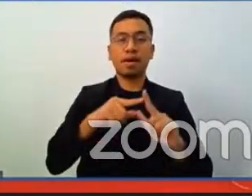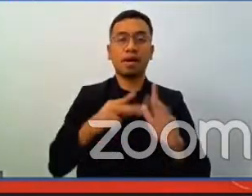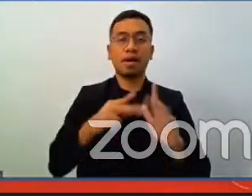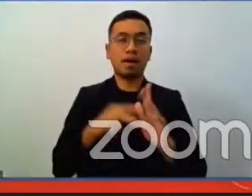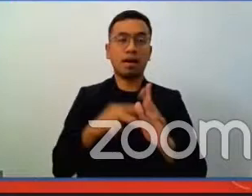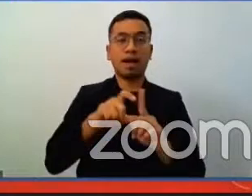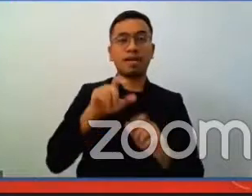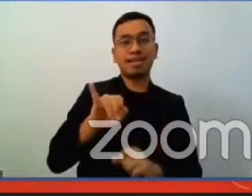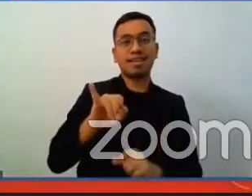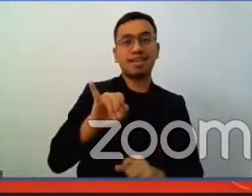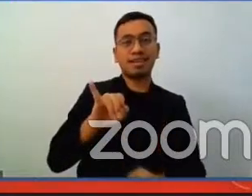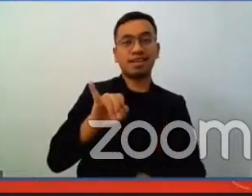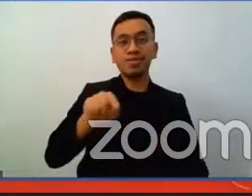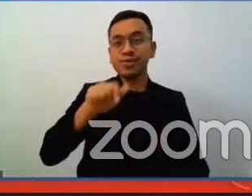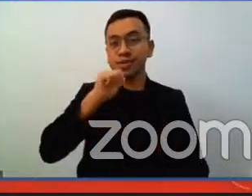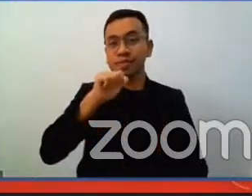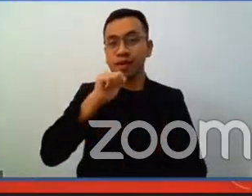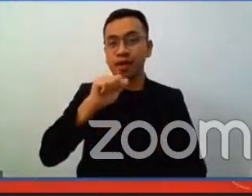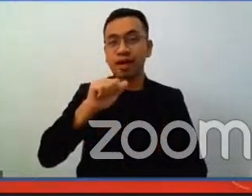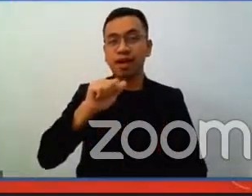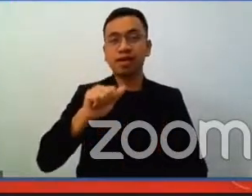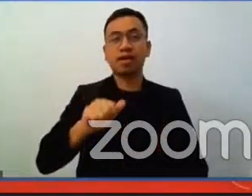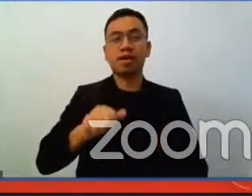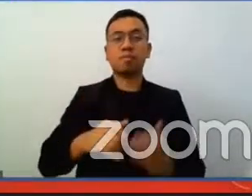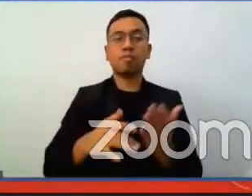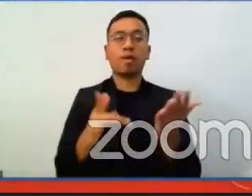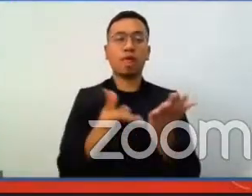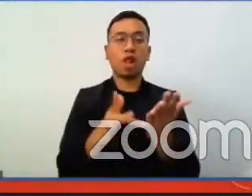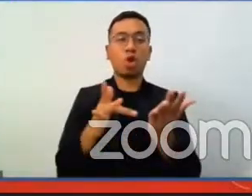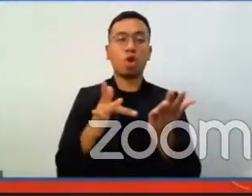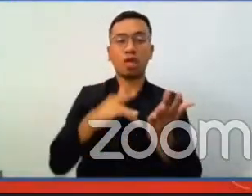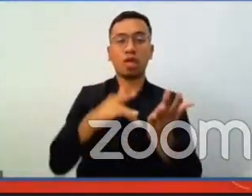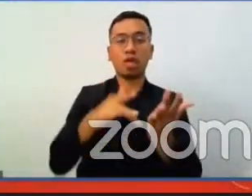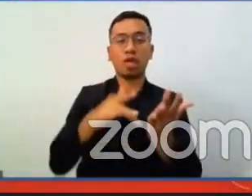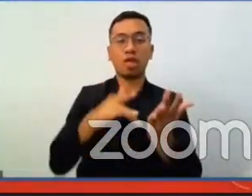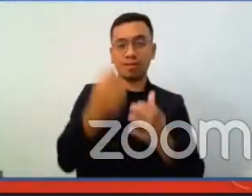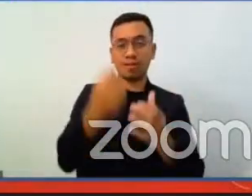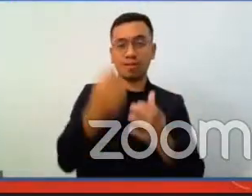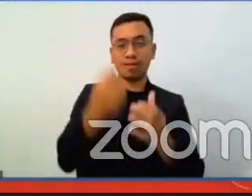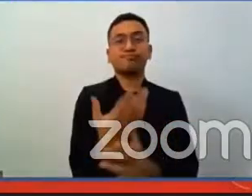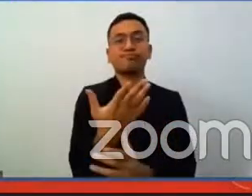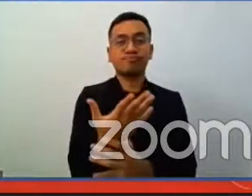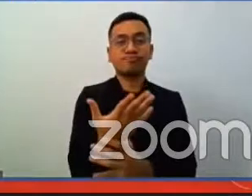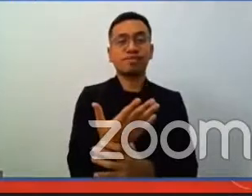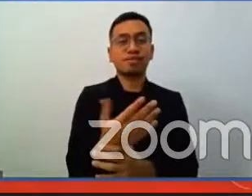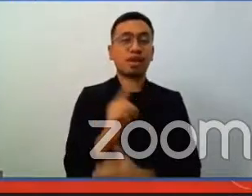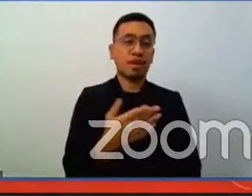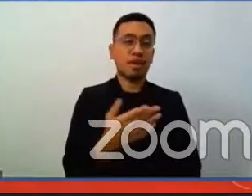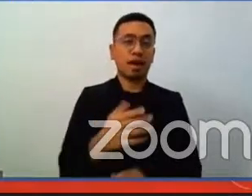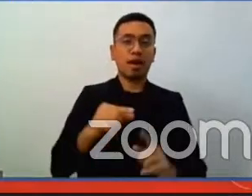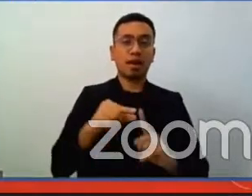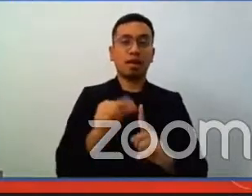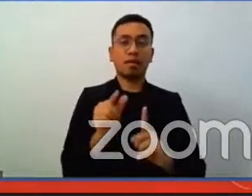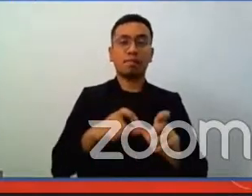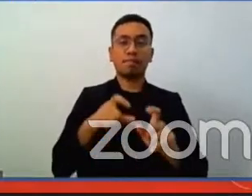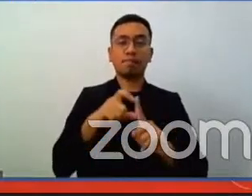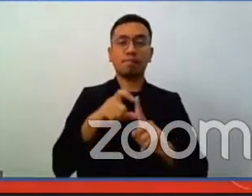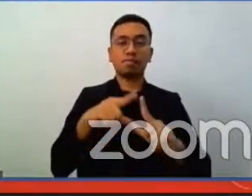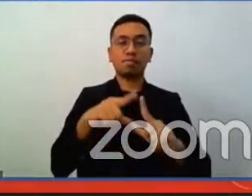adalah pengembang teknologi pembelajaran ahli muda dari Pusdatin